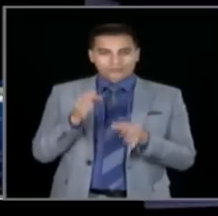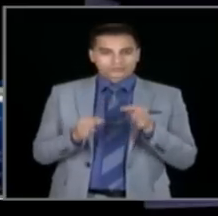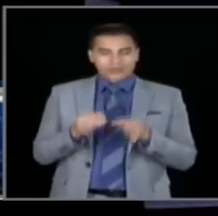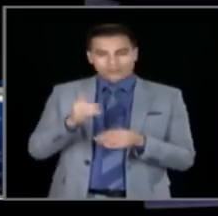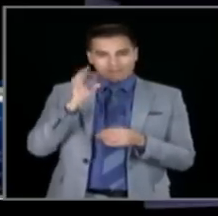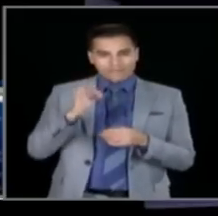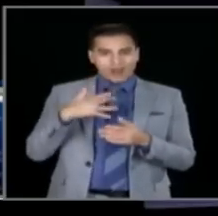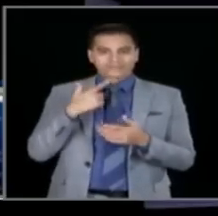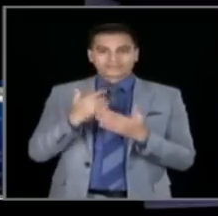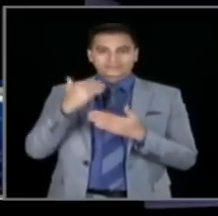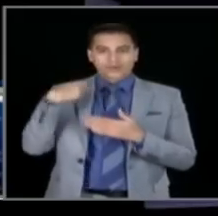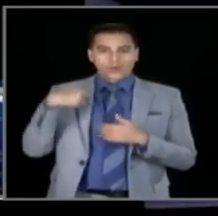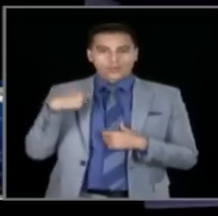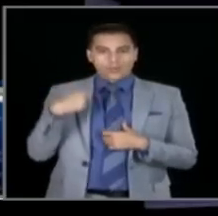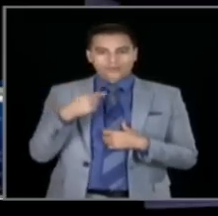تبقي وزيرة فعلا.